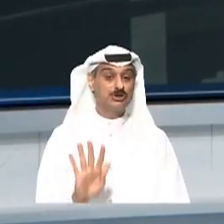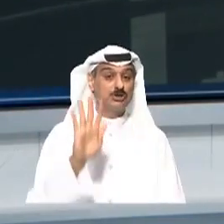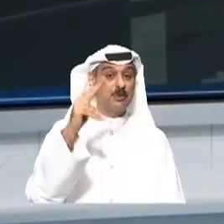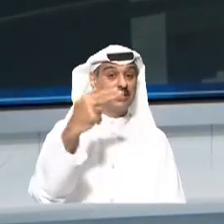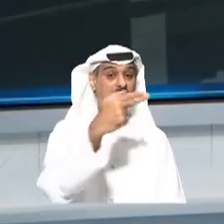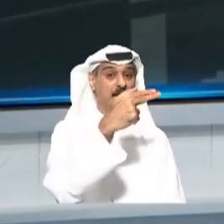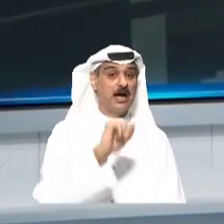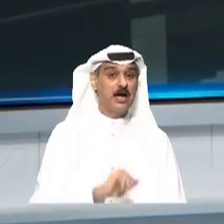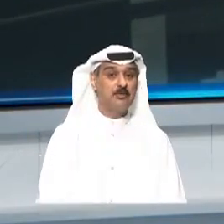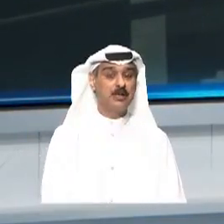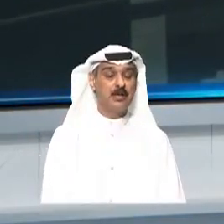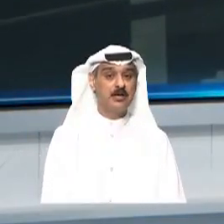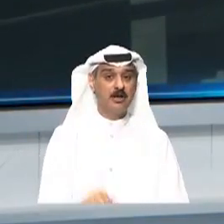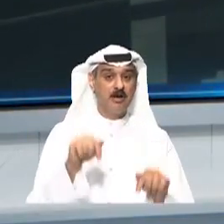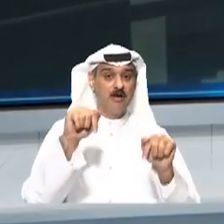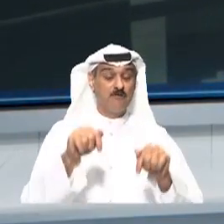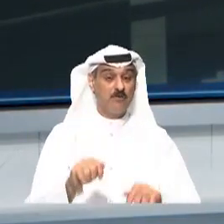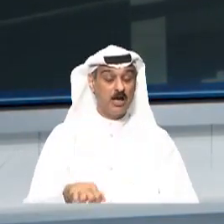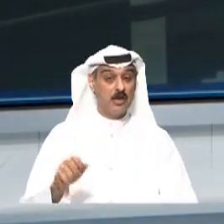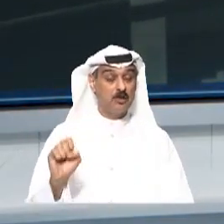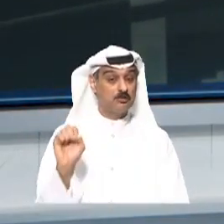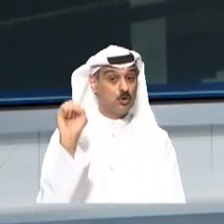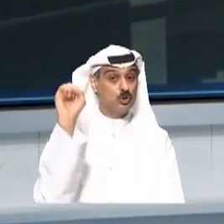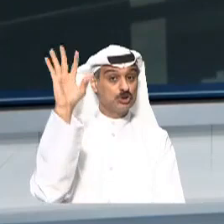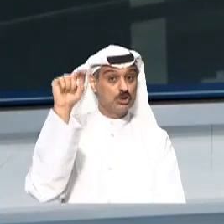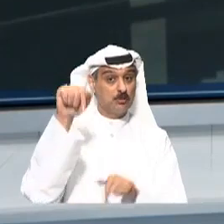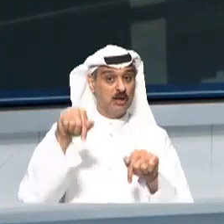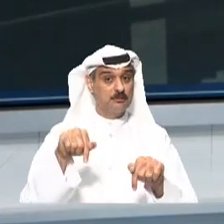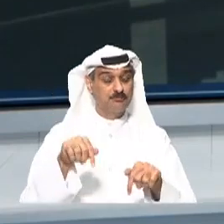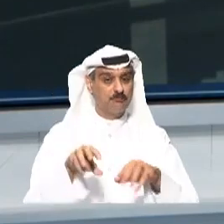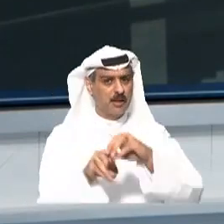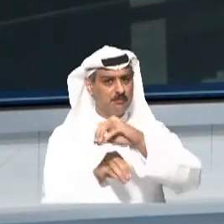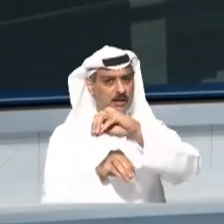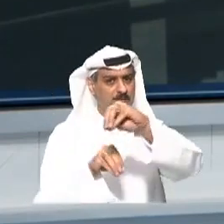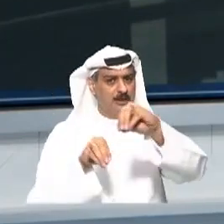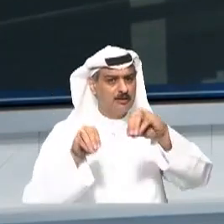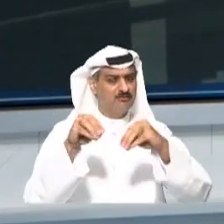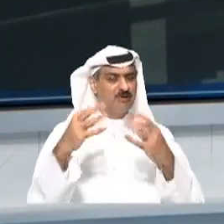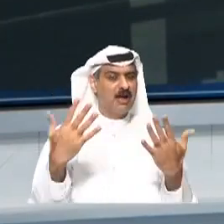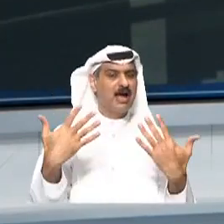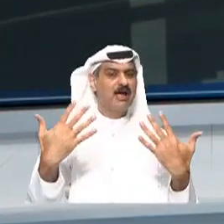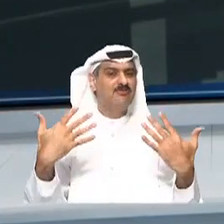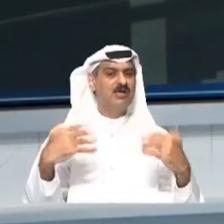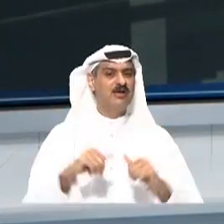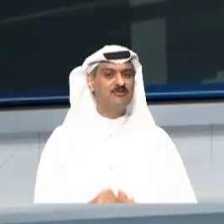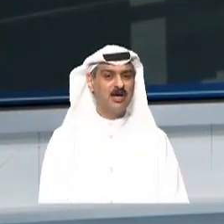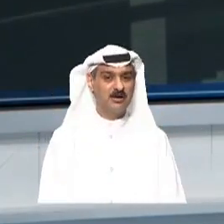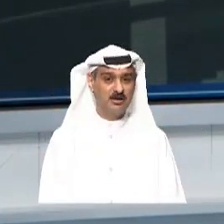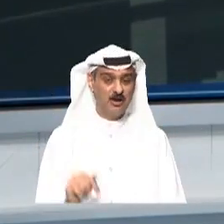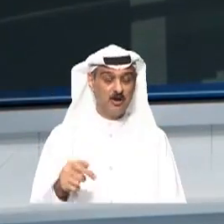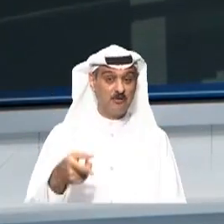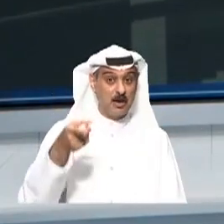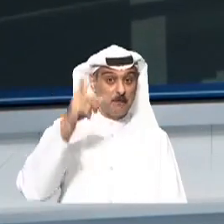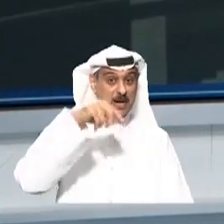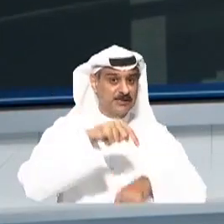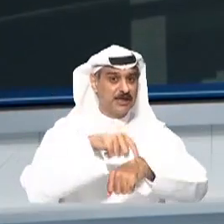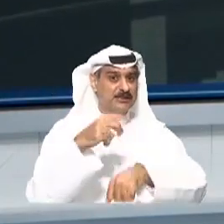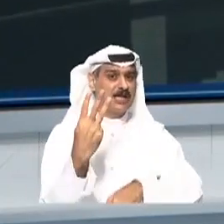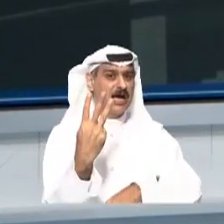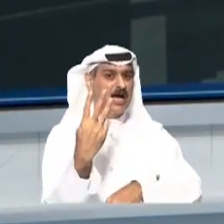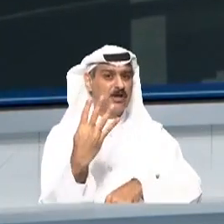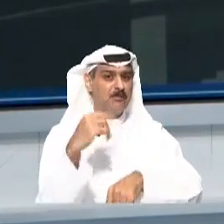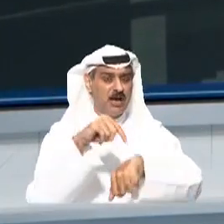غربية باستثناء باكر في النهار، هناك فرصة لتقلب الرياح ورياح خفيفة من باكر العصر إن شاء الله، رياح شمالية